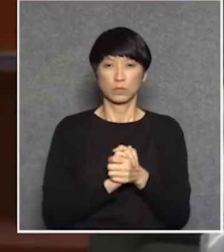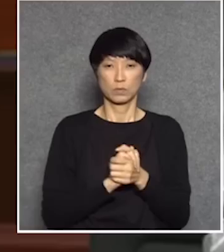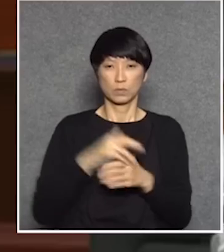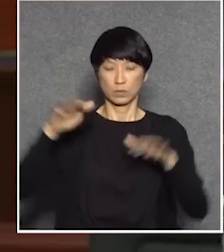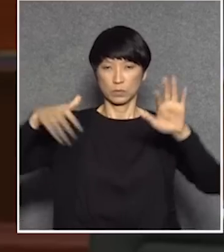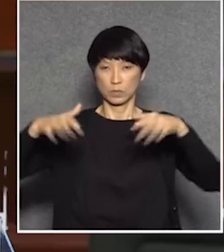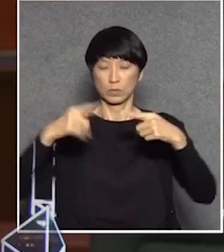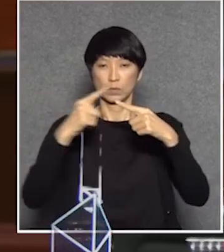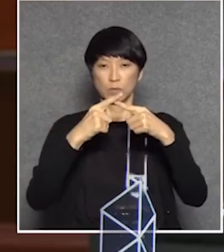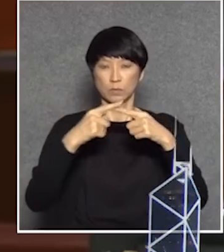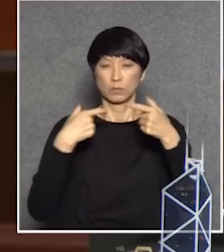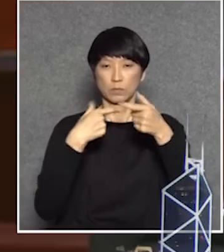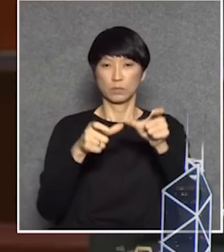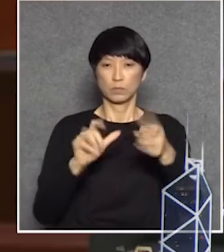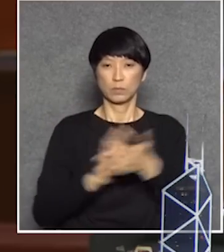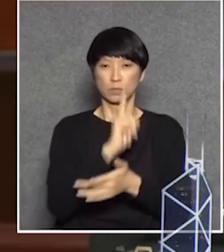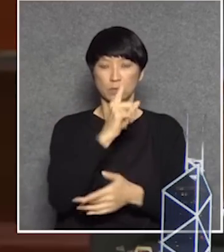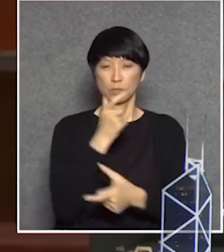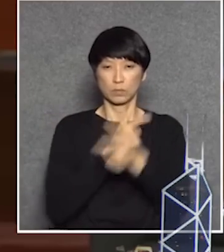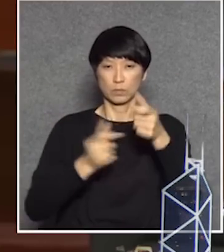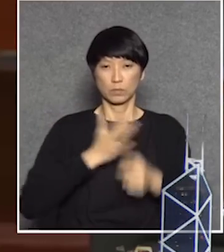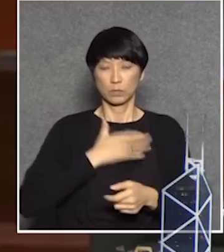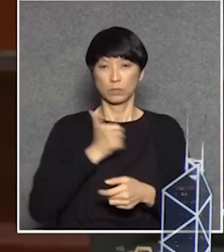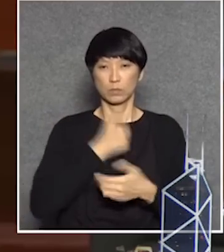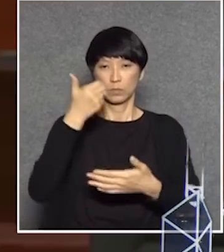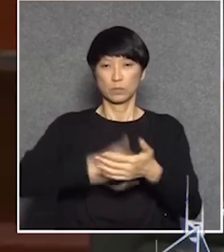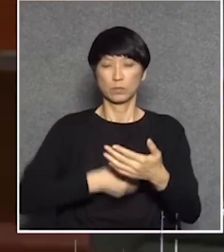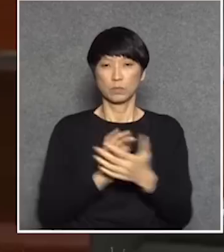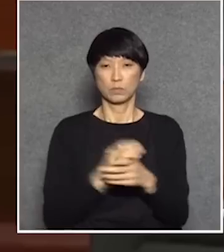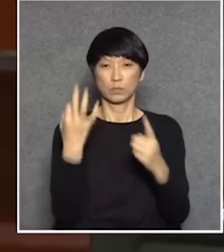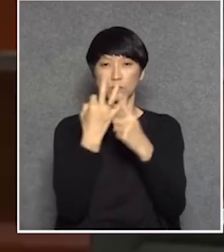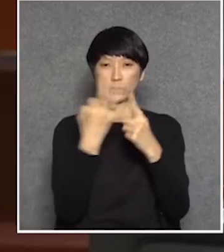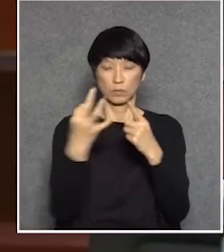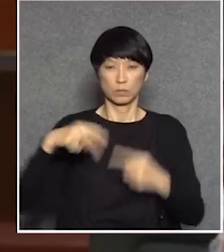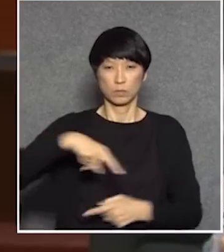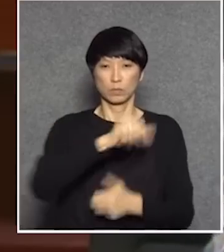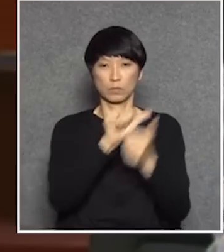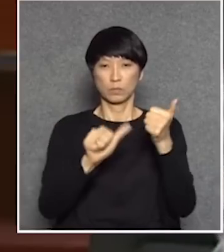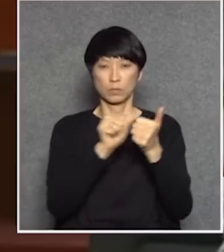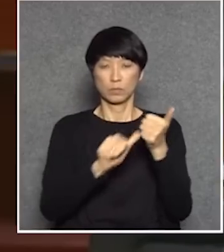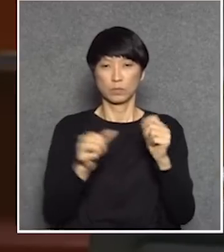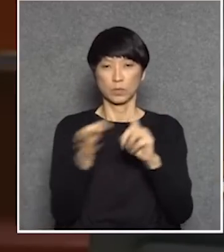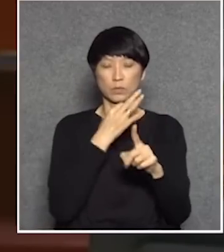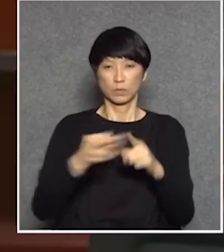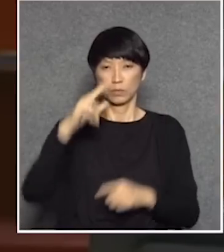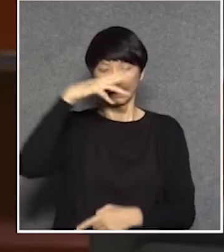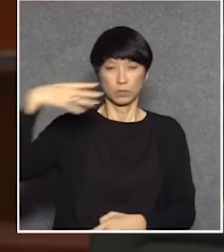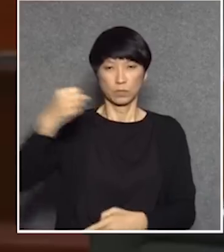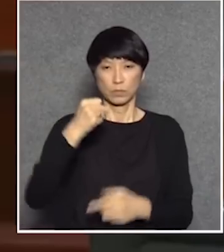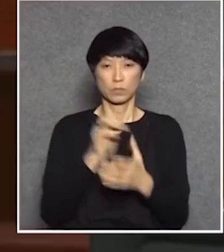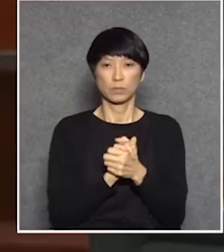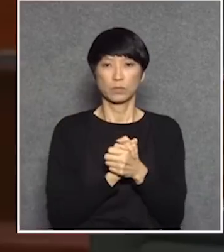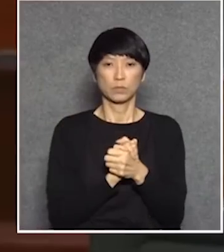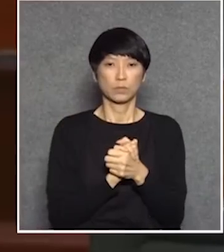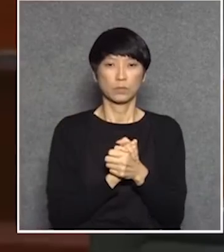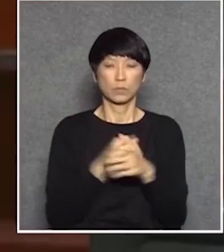人嘅酬金全年预算，又削减呢个13位行政会议非官守成员。唔包括呢個